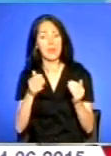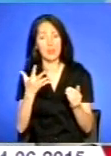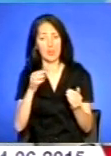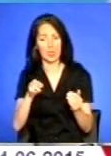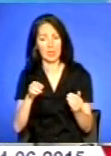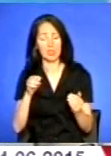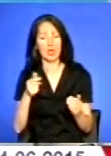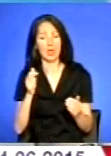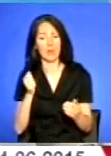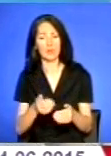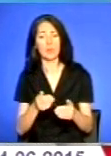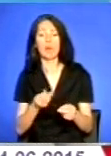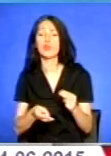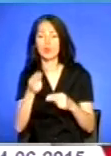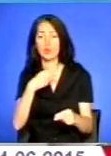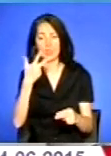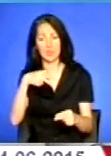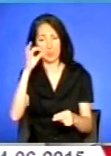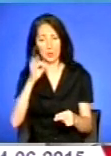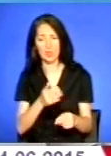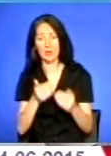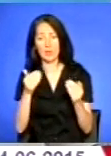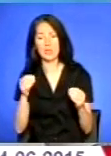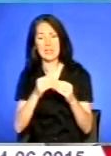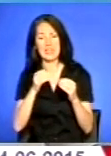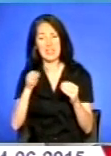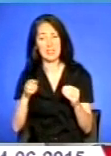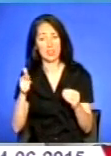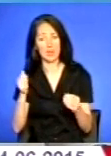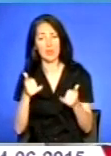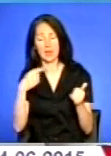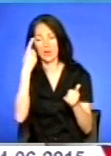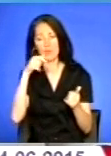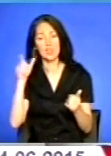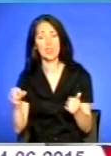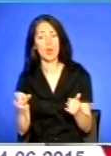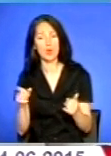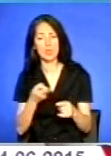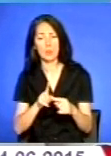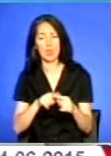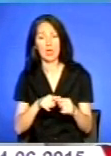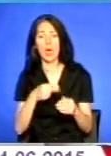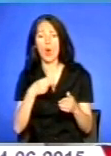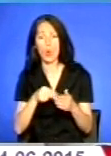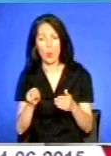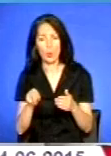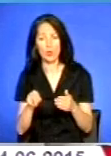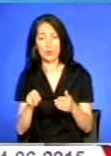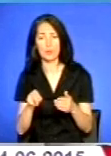Відшкодовується 30% не більше 10 тисяч гривень для фізичних осіб, які